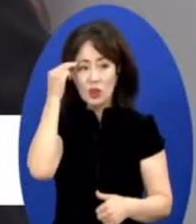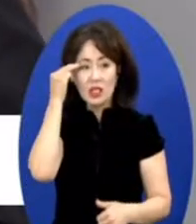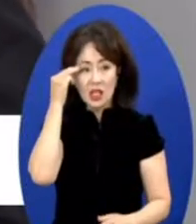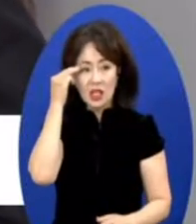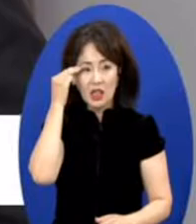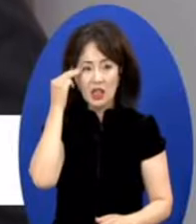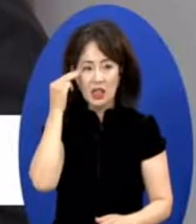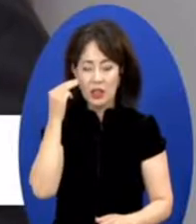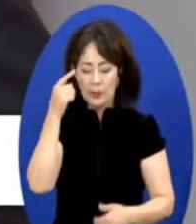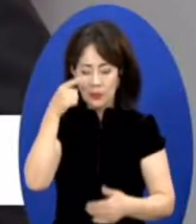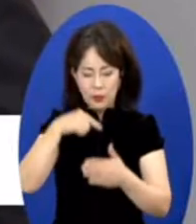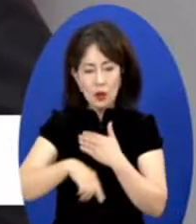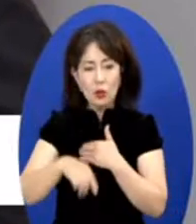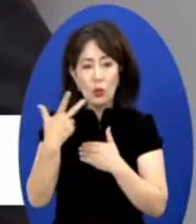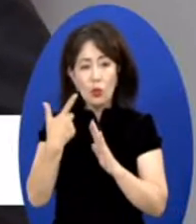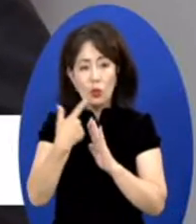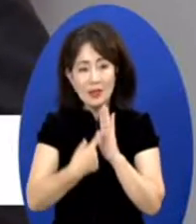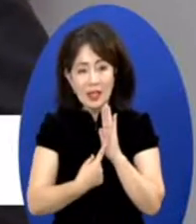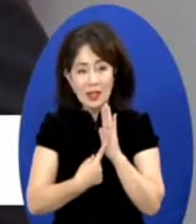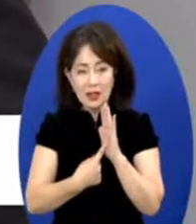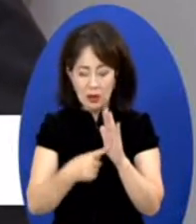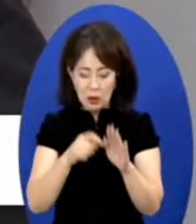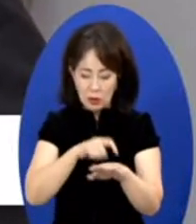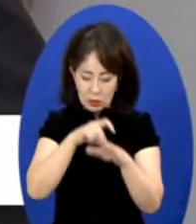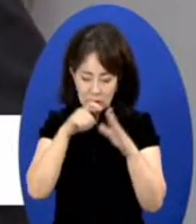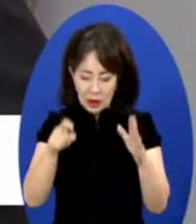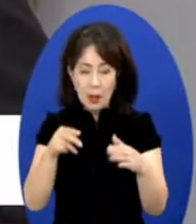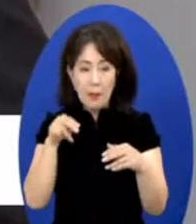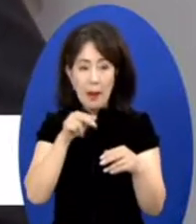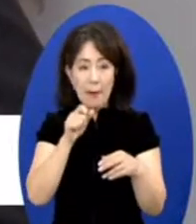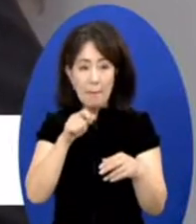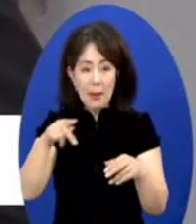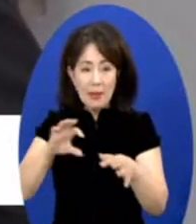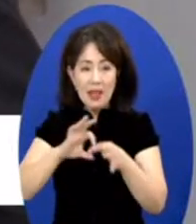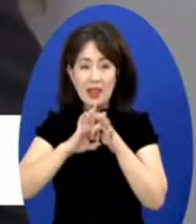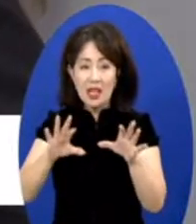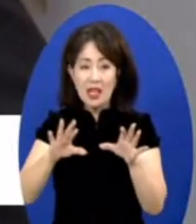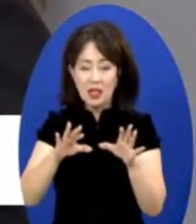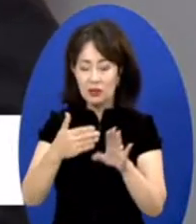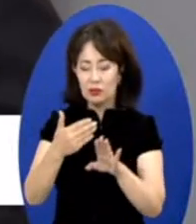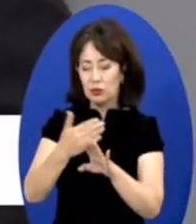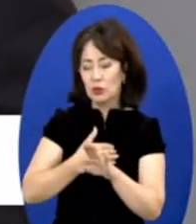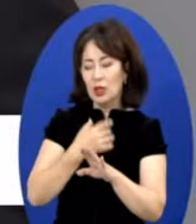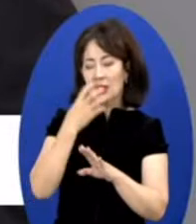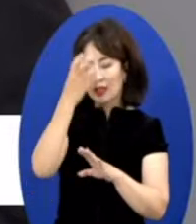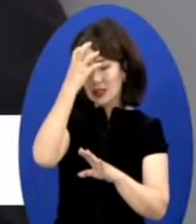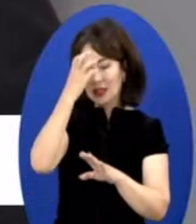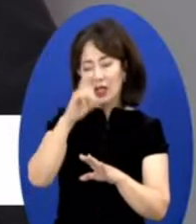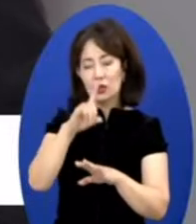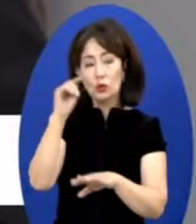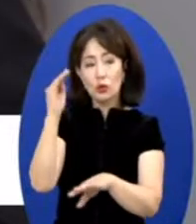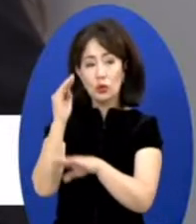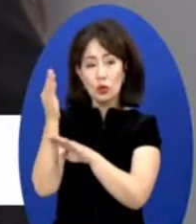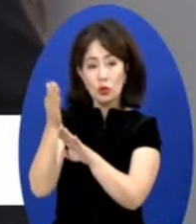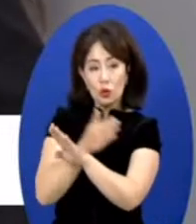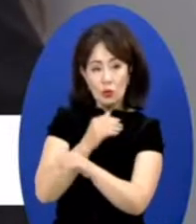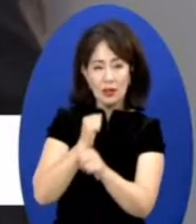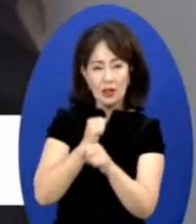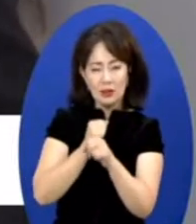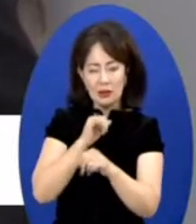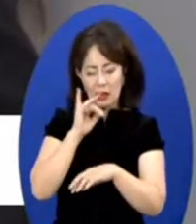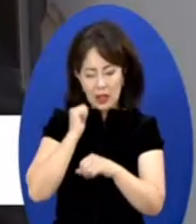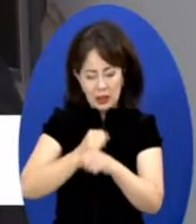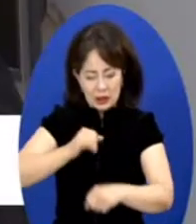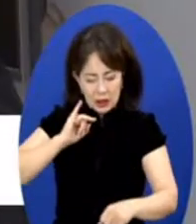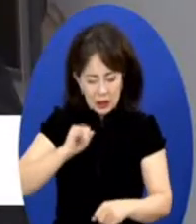туршилтын одоо 3 сарын одоо энэ програмыг нэг үйл ажиллагааг 10 сарын дундуур засгийн газрын 100 хоногаар одоо амжиж ажиллуулахар нэлээдгүй